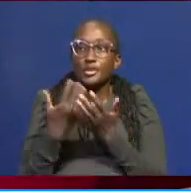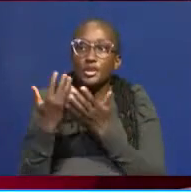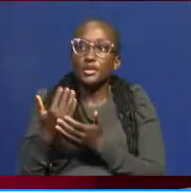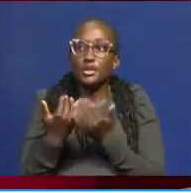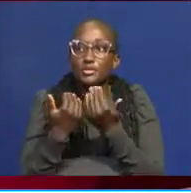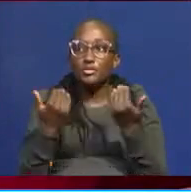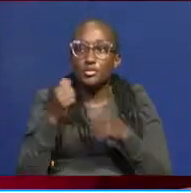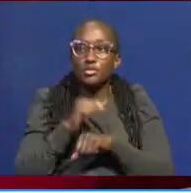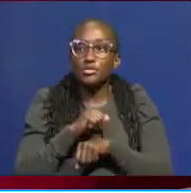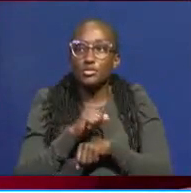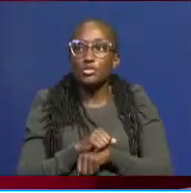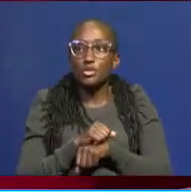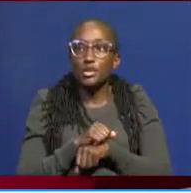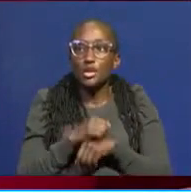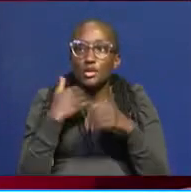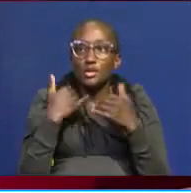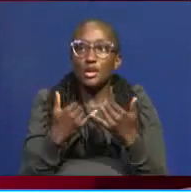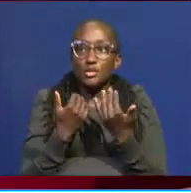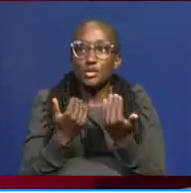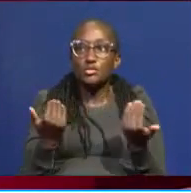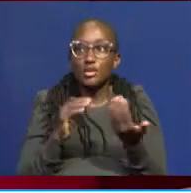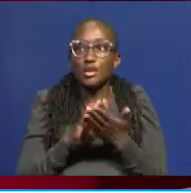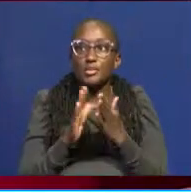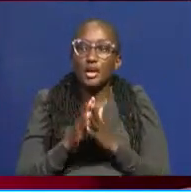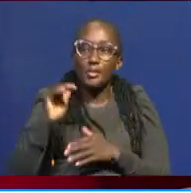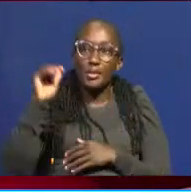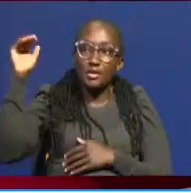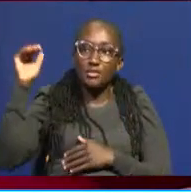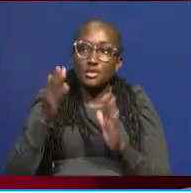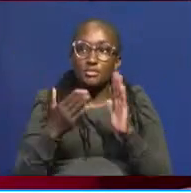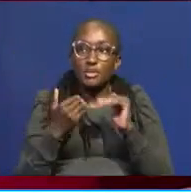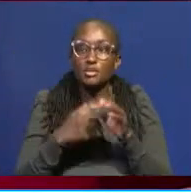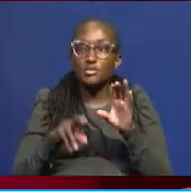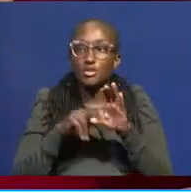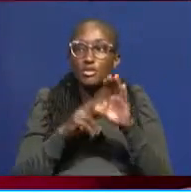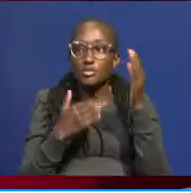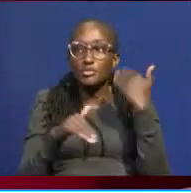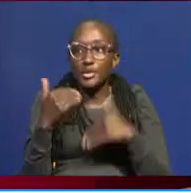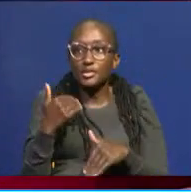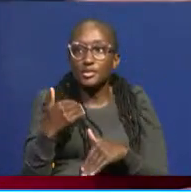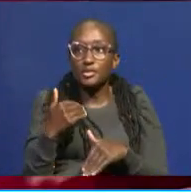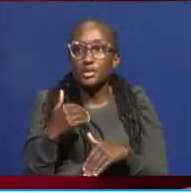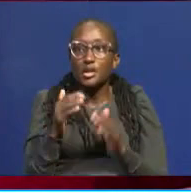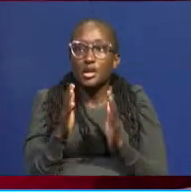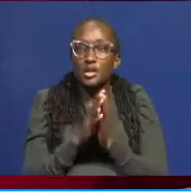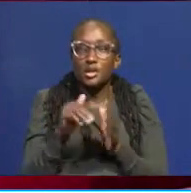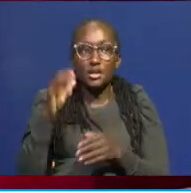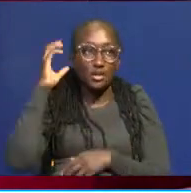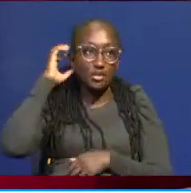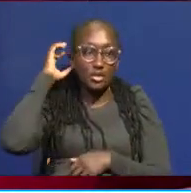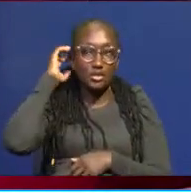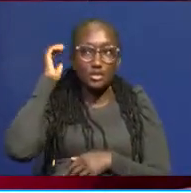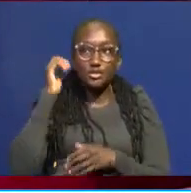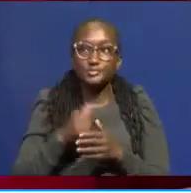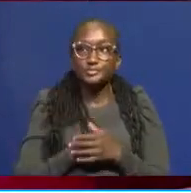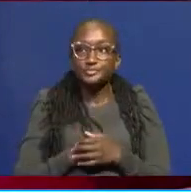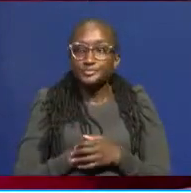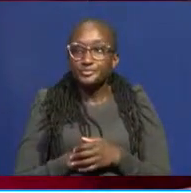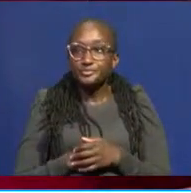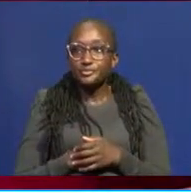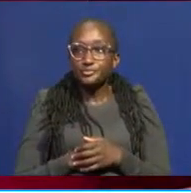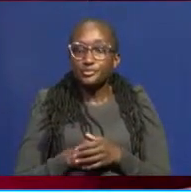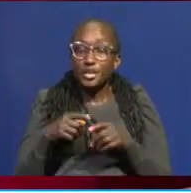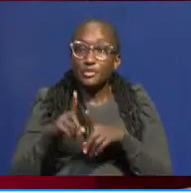wamesomesha watoto wao, hawa watoto sasa wamekuwa watu wazima, wanatakana waende university, wanatakana waende maskuli, wao wenyewe wanatakana